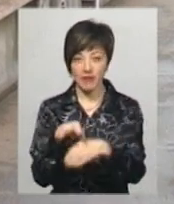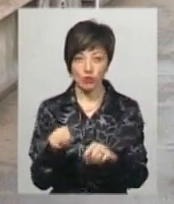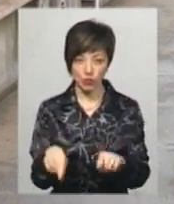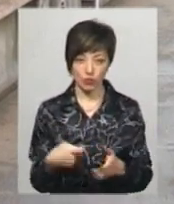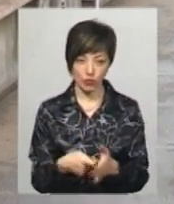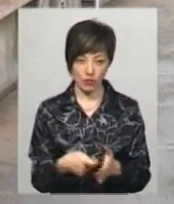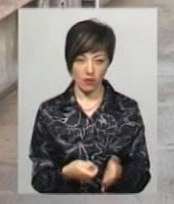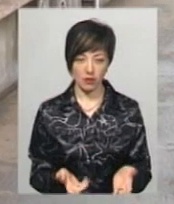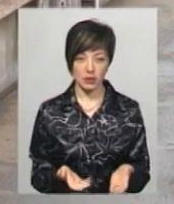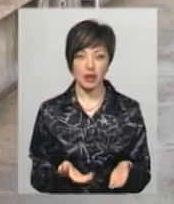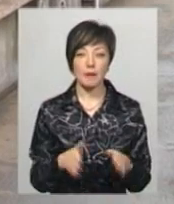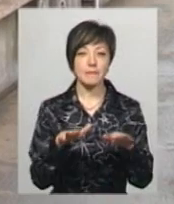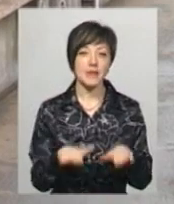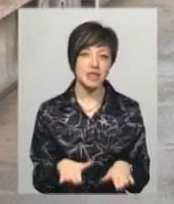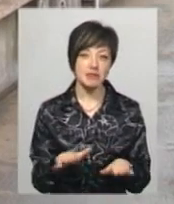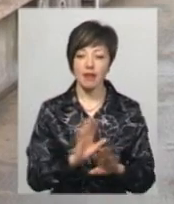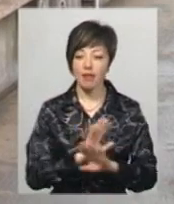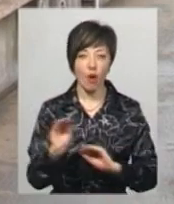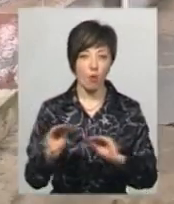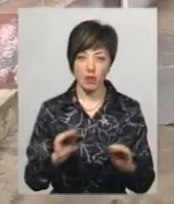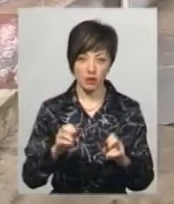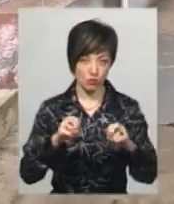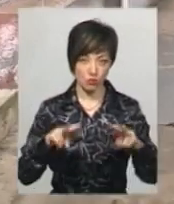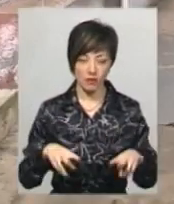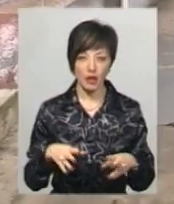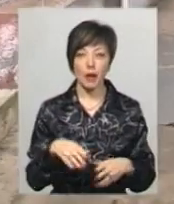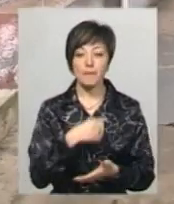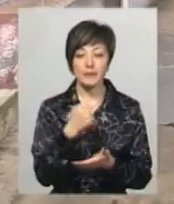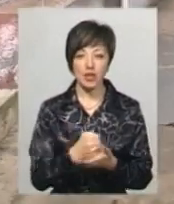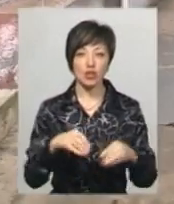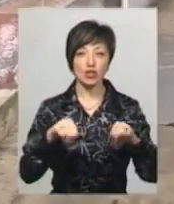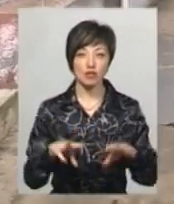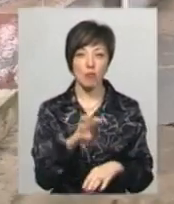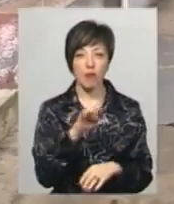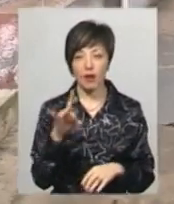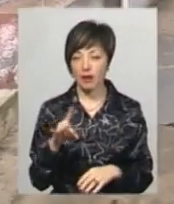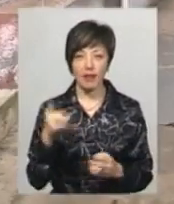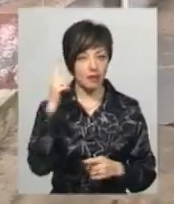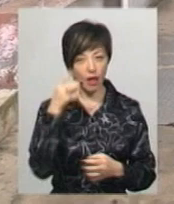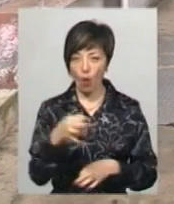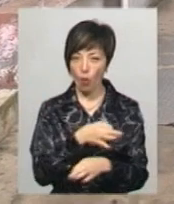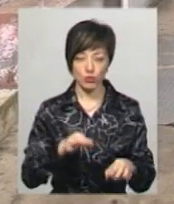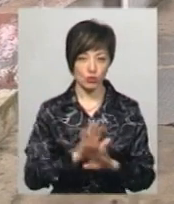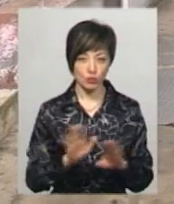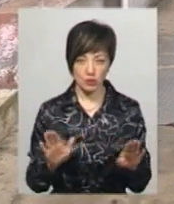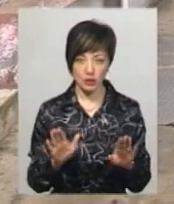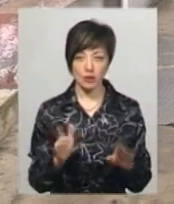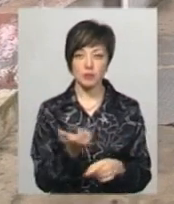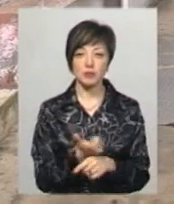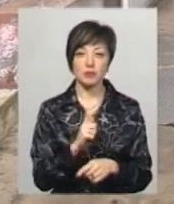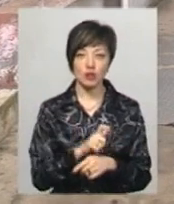тут погодувати. Місце не облаштоване. Прийняте рішення мером не обдумане. Він